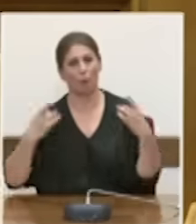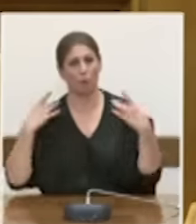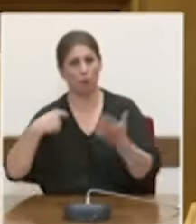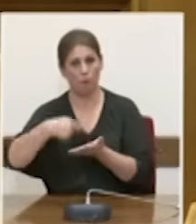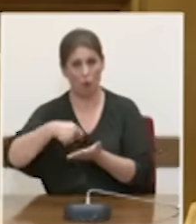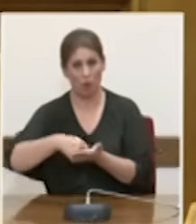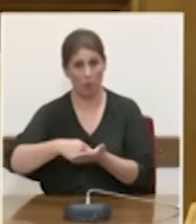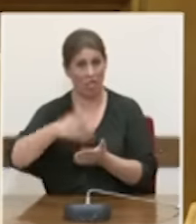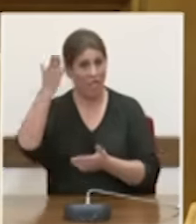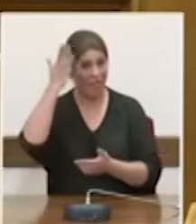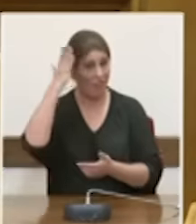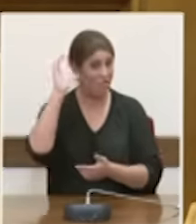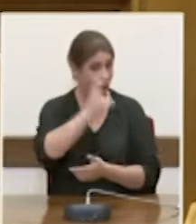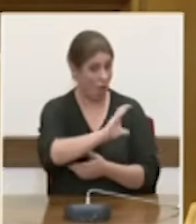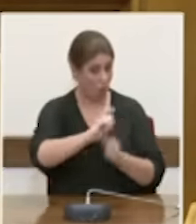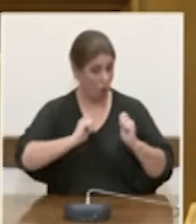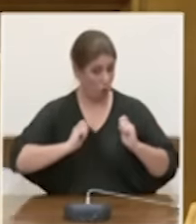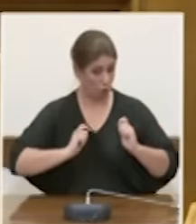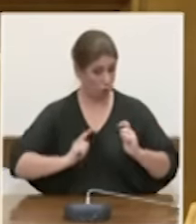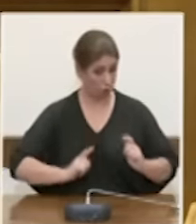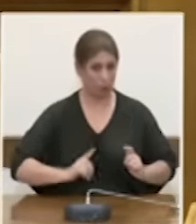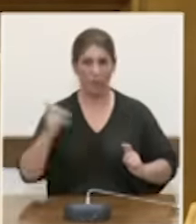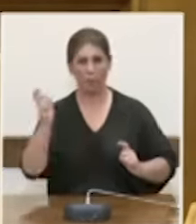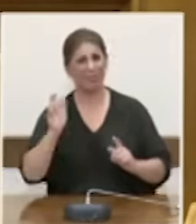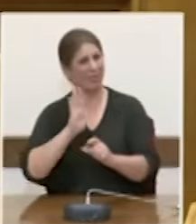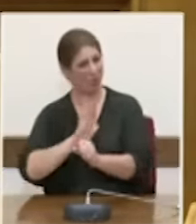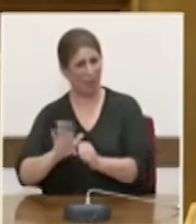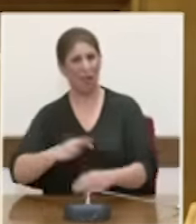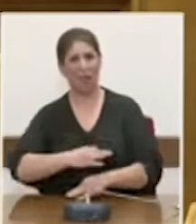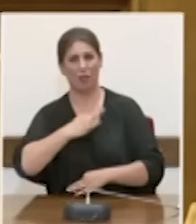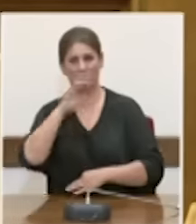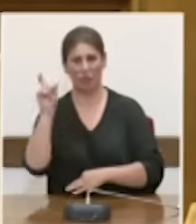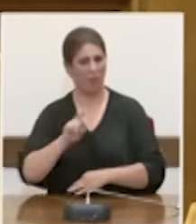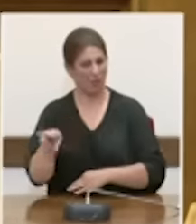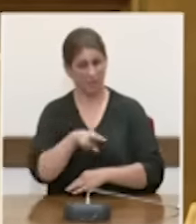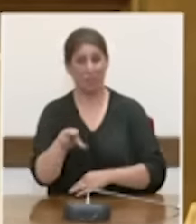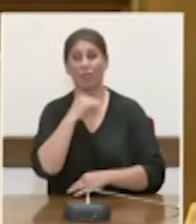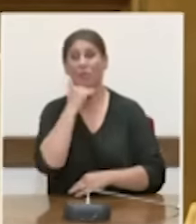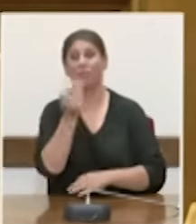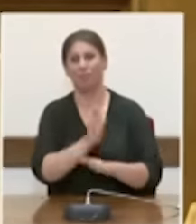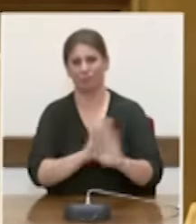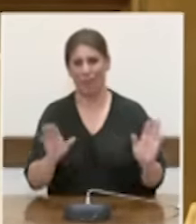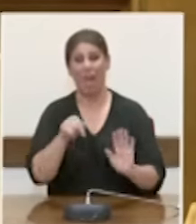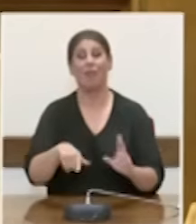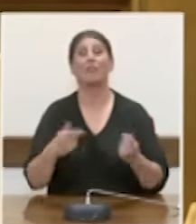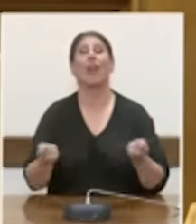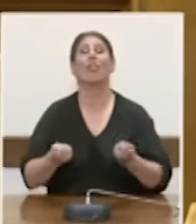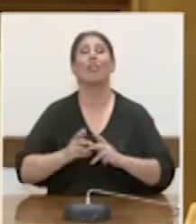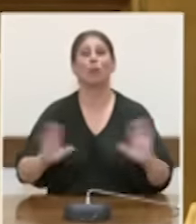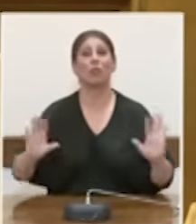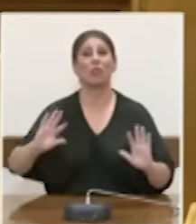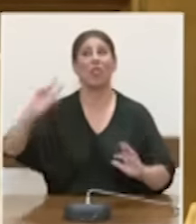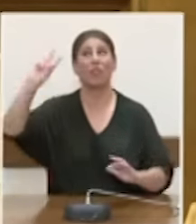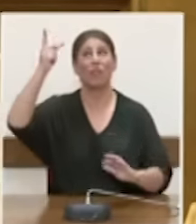θα αυξάνονται και οι μισθοί θα αρκούν για μια αξιοπρεπή διαβίωση. Αυτά δεν γίνονται ούτε στη δευτέρα